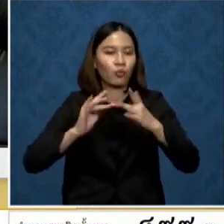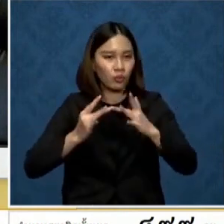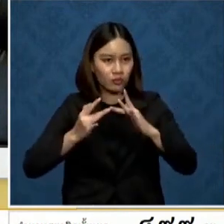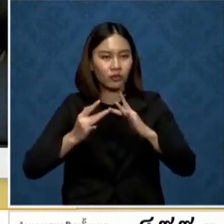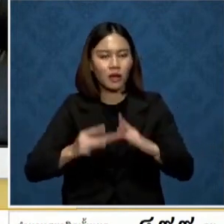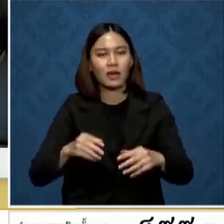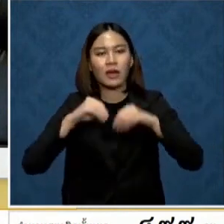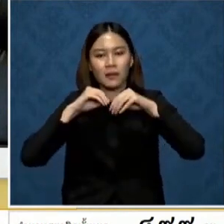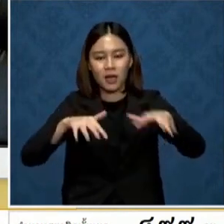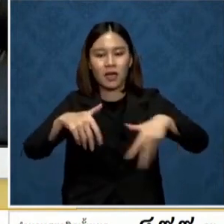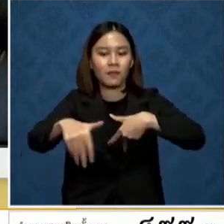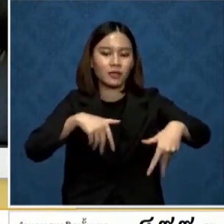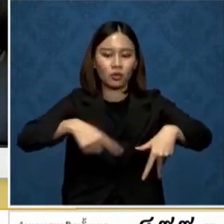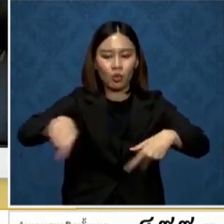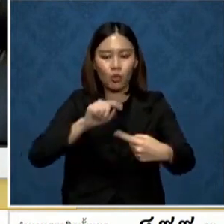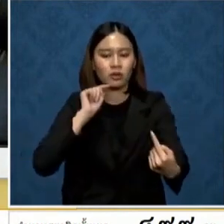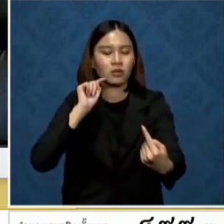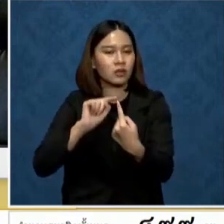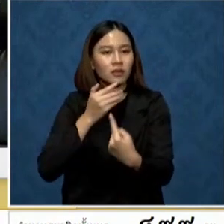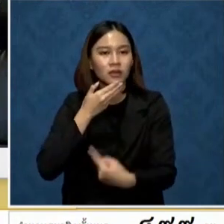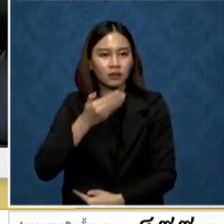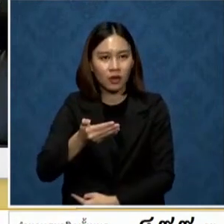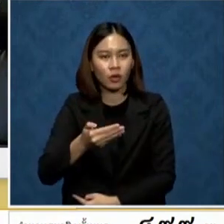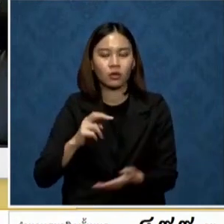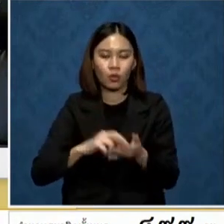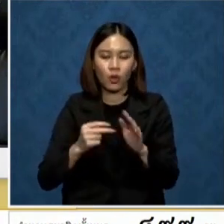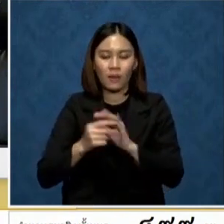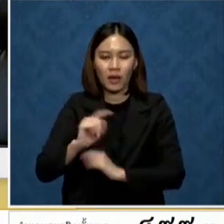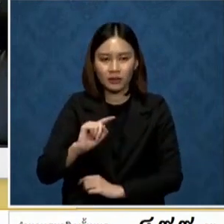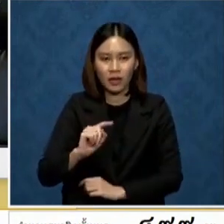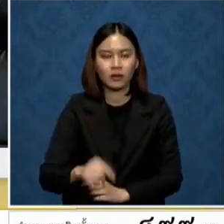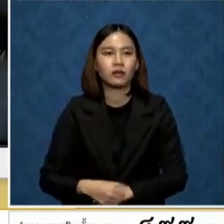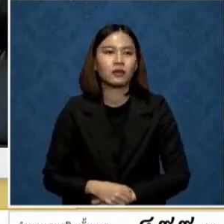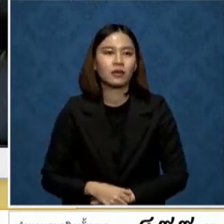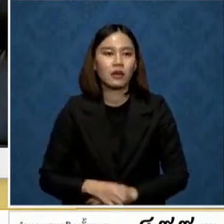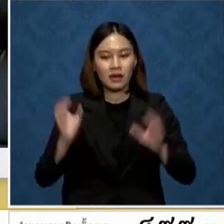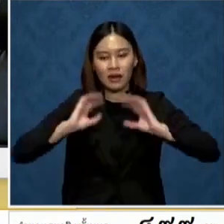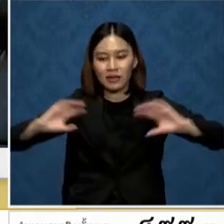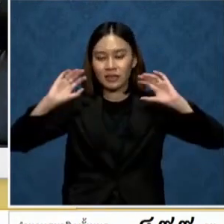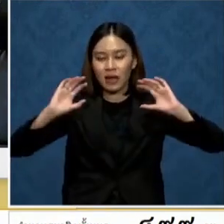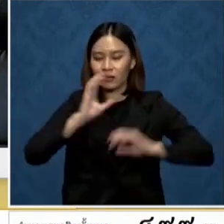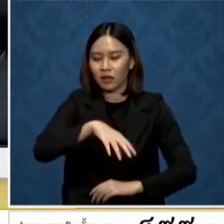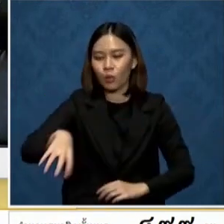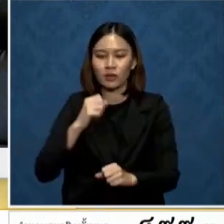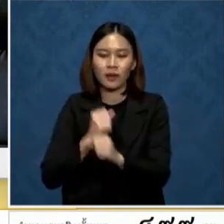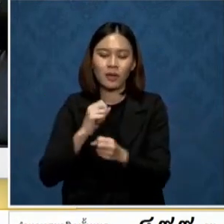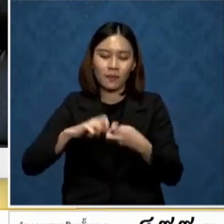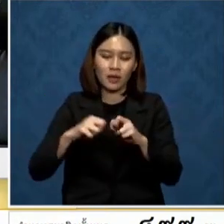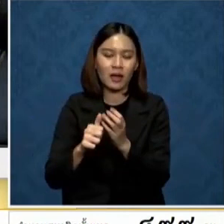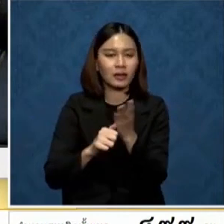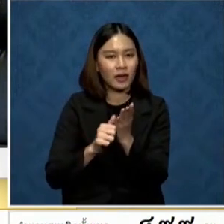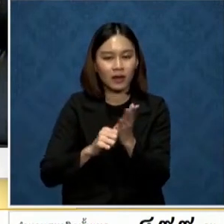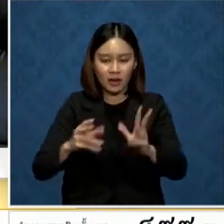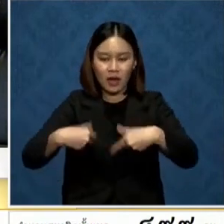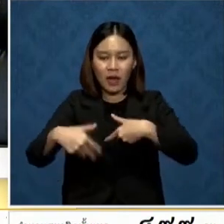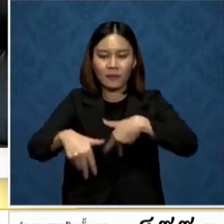ให้เผยแพร่ให้ประชาชนประชาชนเข้าถึงตลอดเวลานั่นก็แปลว่าเป็นการกดดันให้ราชการเนี่ยทำงานแก้ไขปัญหาของ